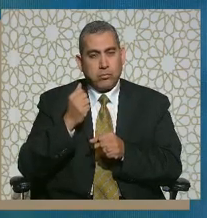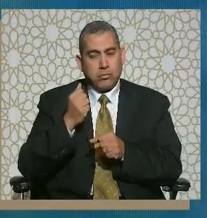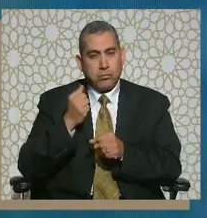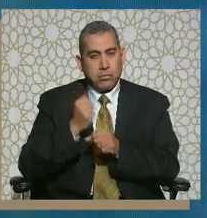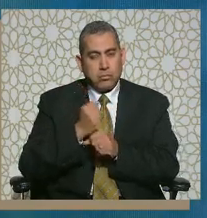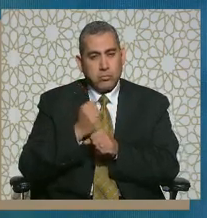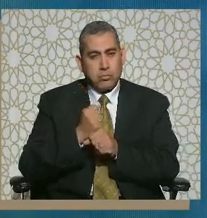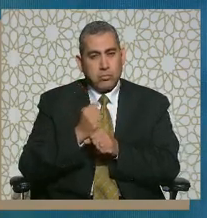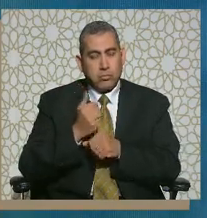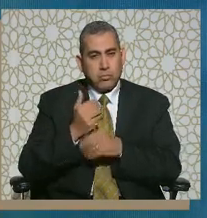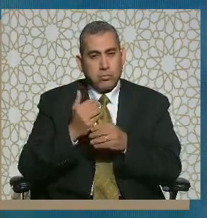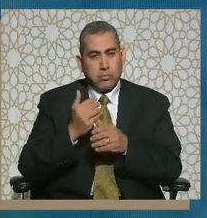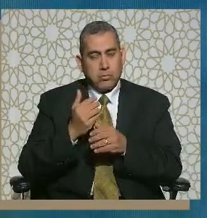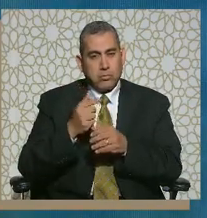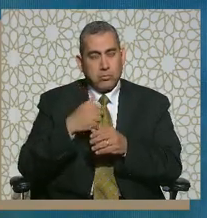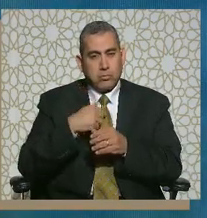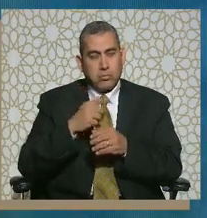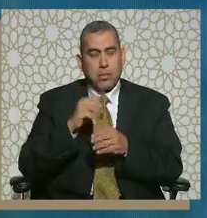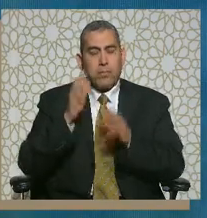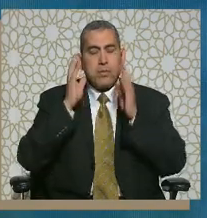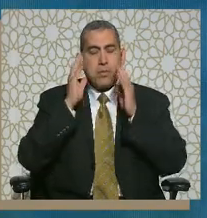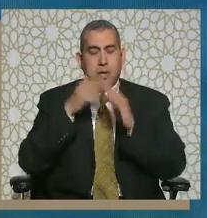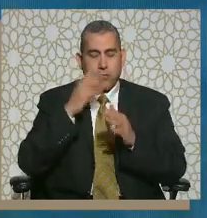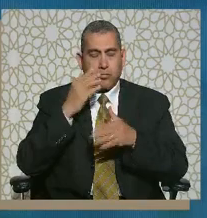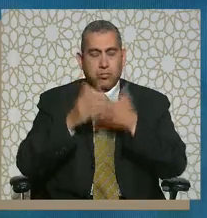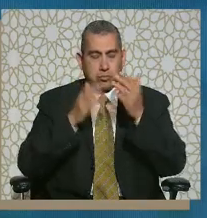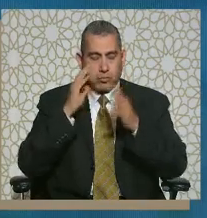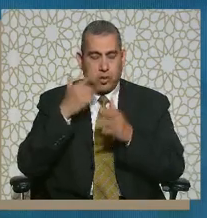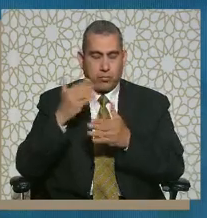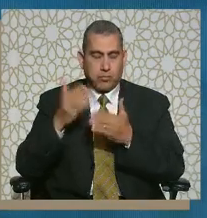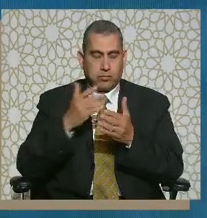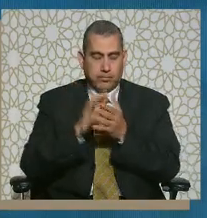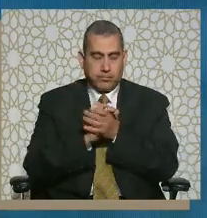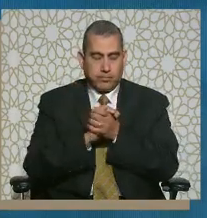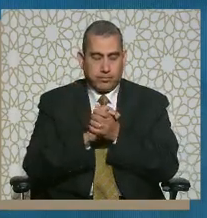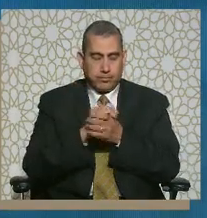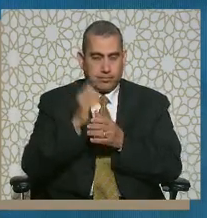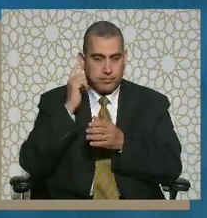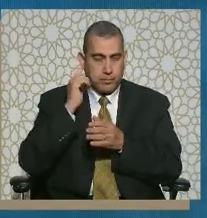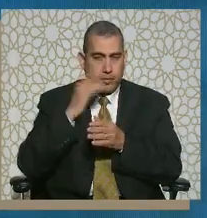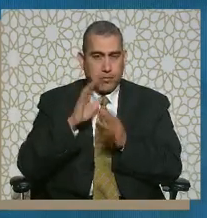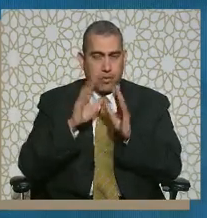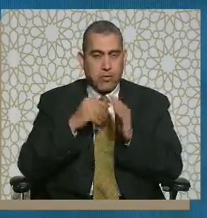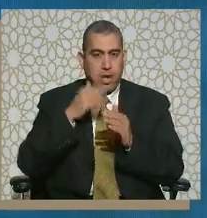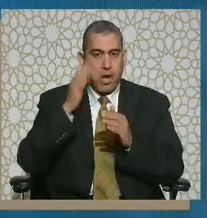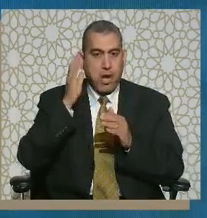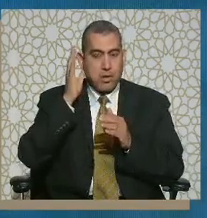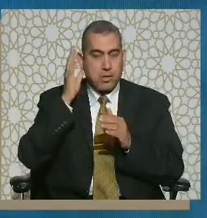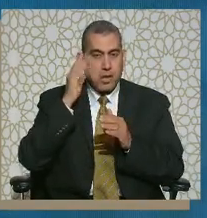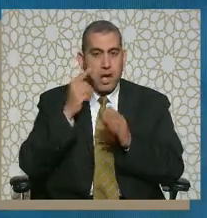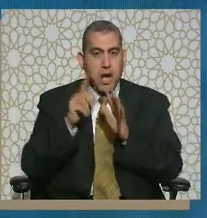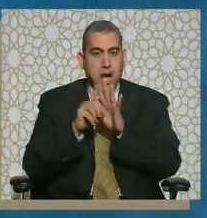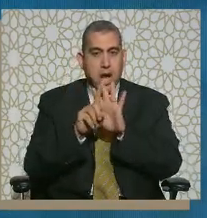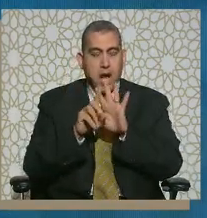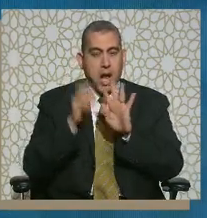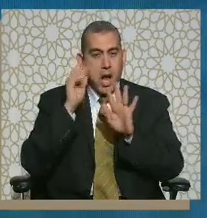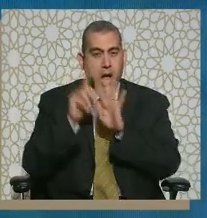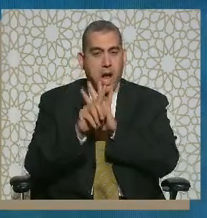ده، بس الحمد لله بقيت بصلي يعني. الحمد لله. تمام. دلوقتي في صلاة الجماعة اللي هي بتبقى في